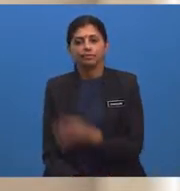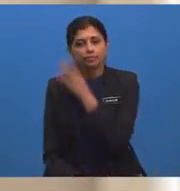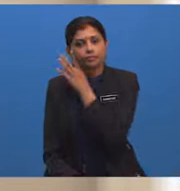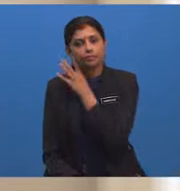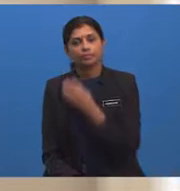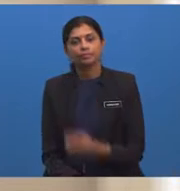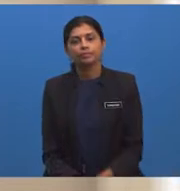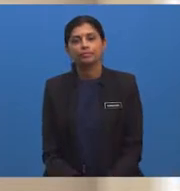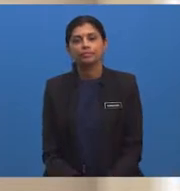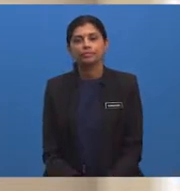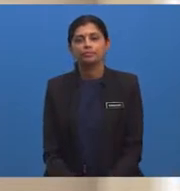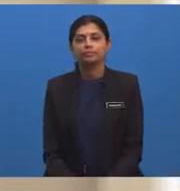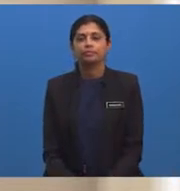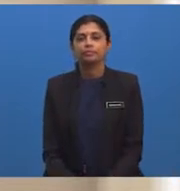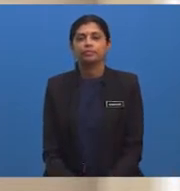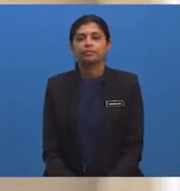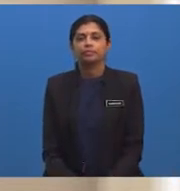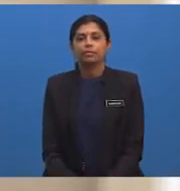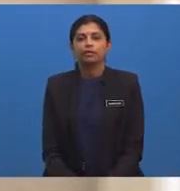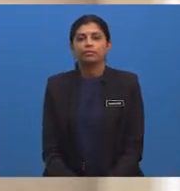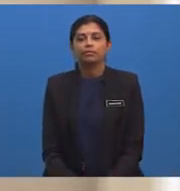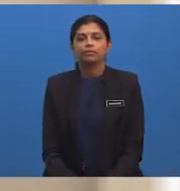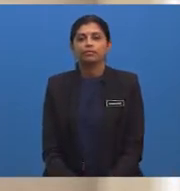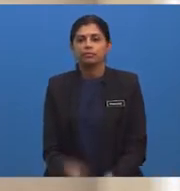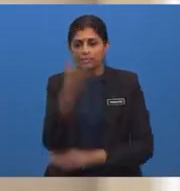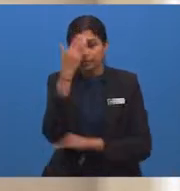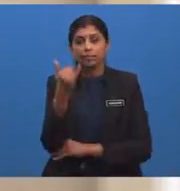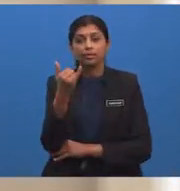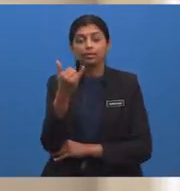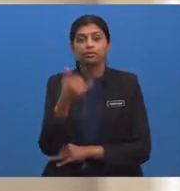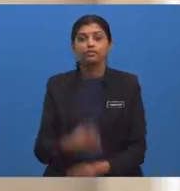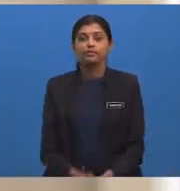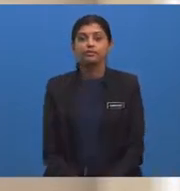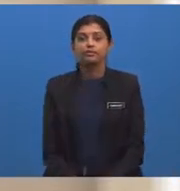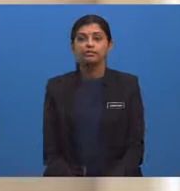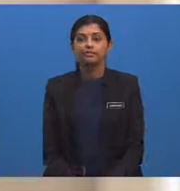Melayu. Mengapa kita perlu menghargai warisan ini?